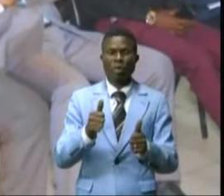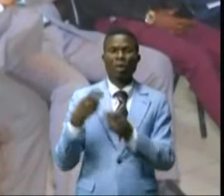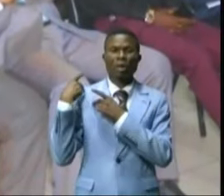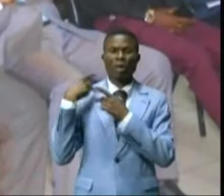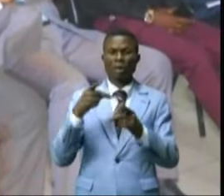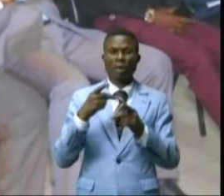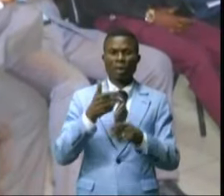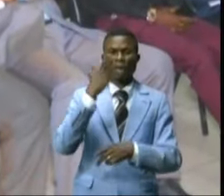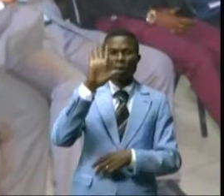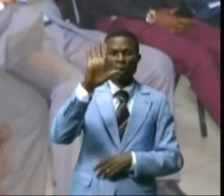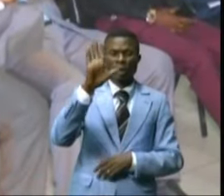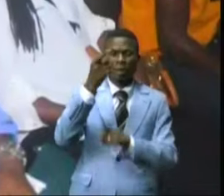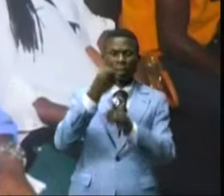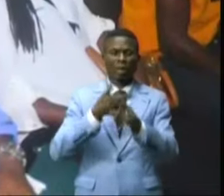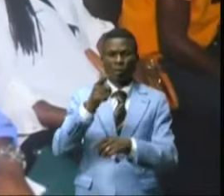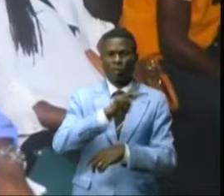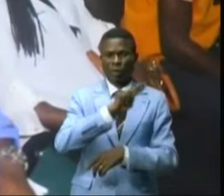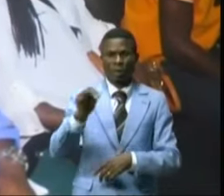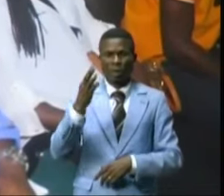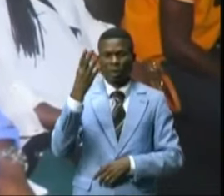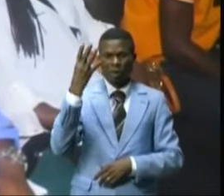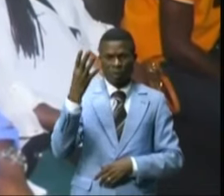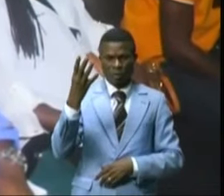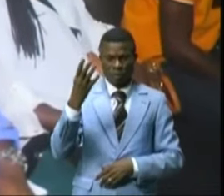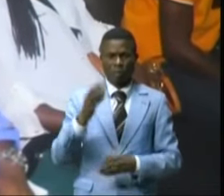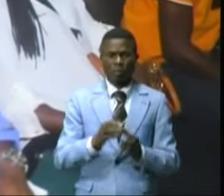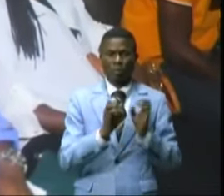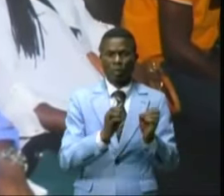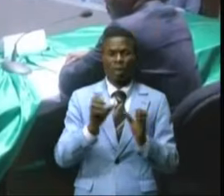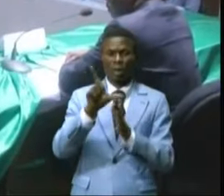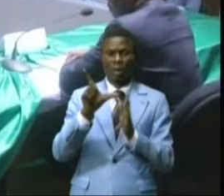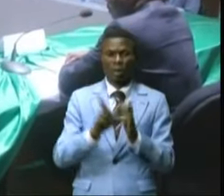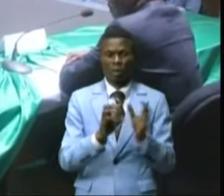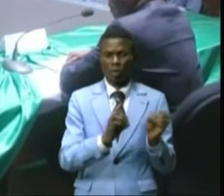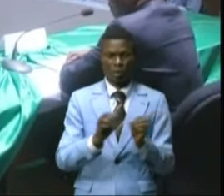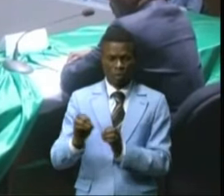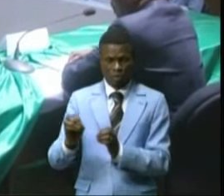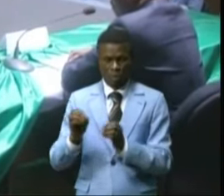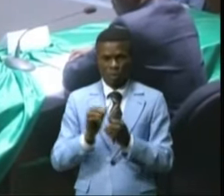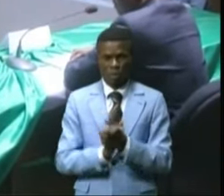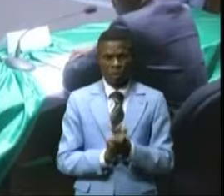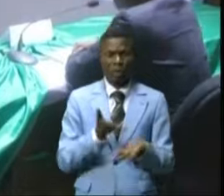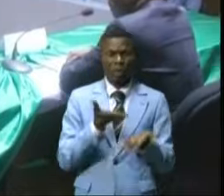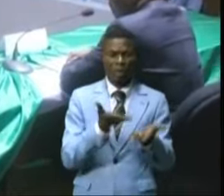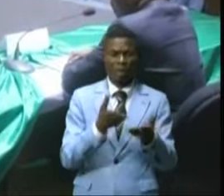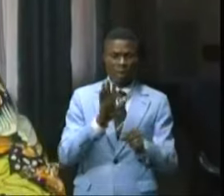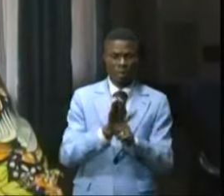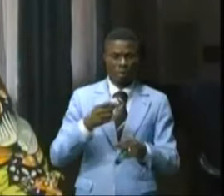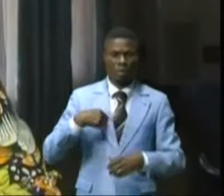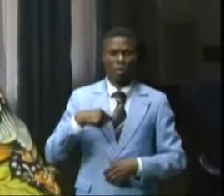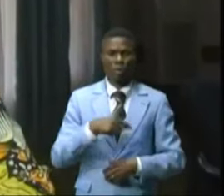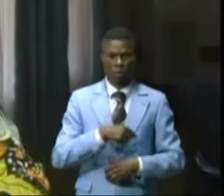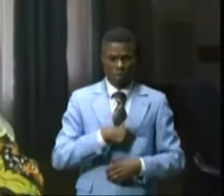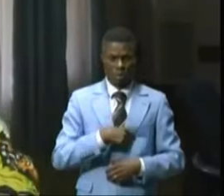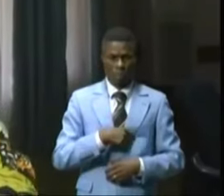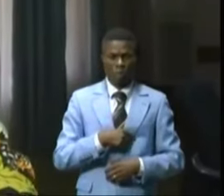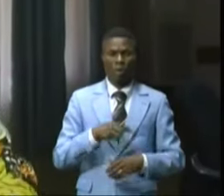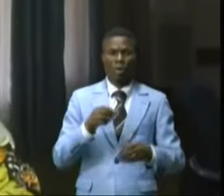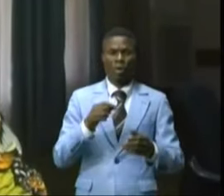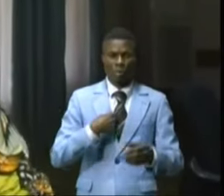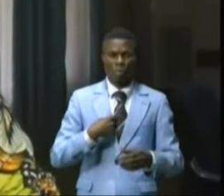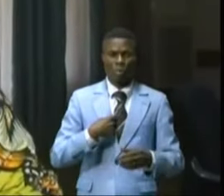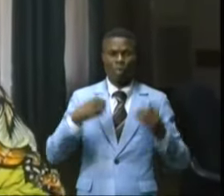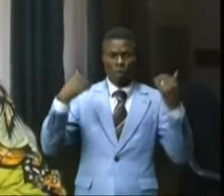le 5 février 2024. Notre nouveau cadre organique, ça va nous faciliter le travail. J'en profite en tant que point